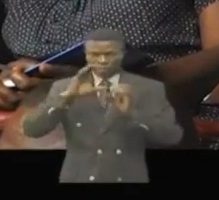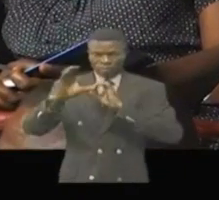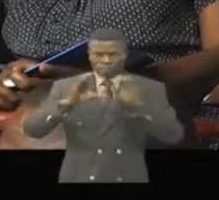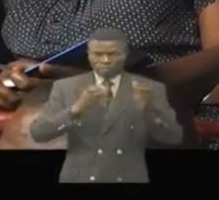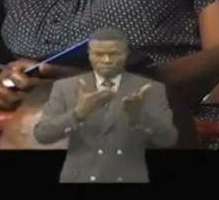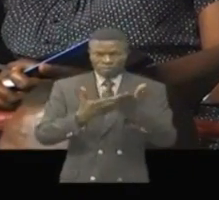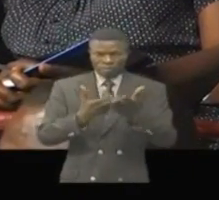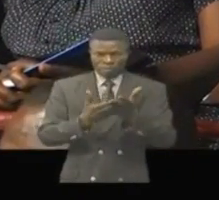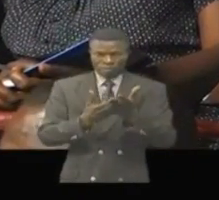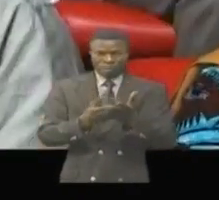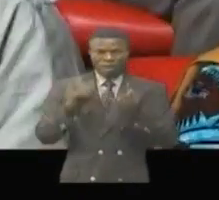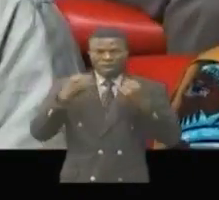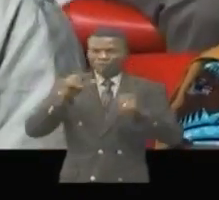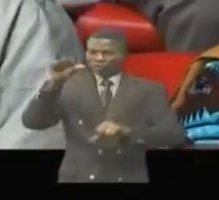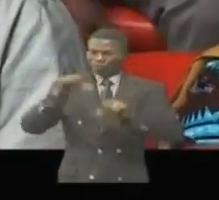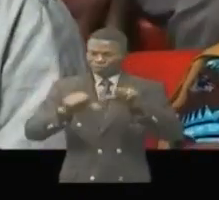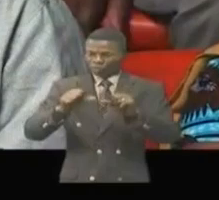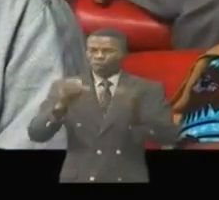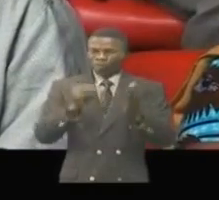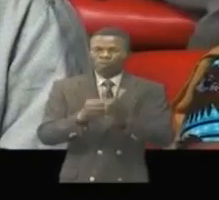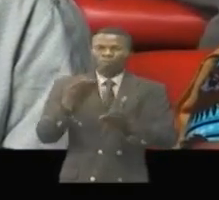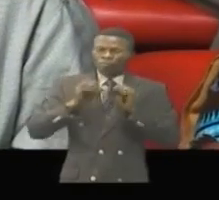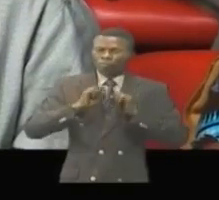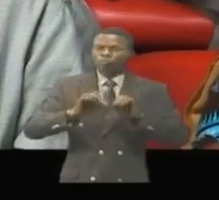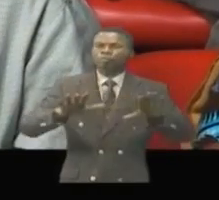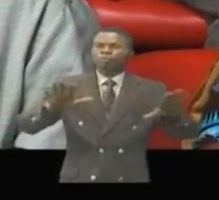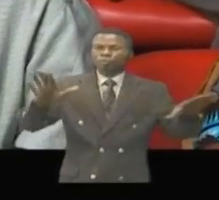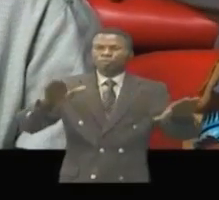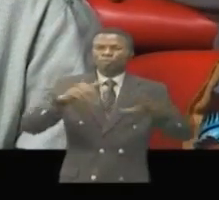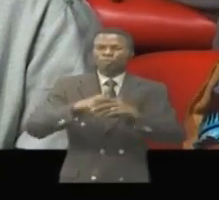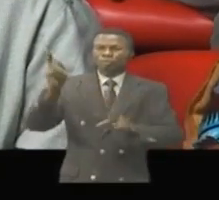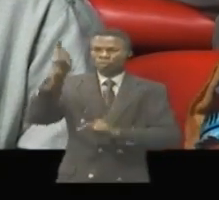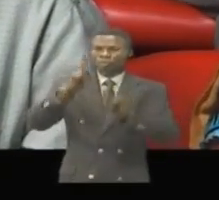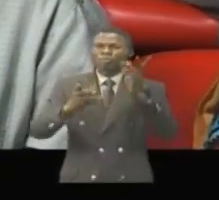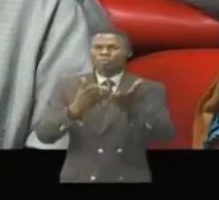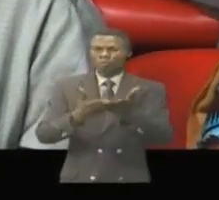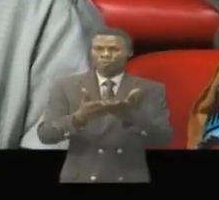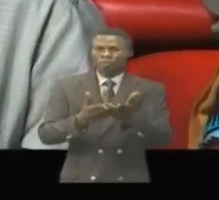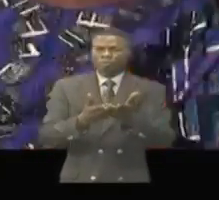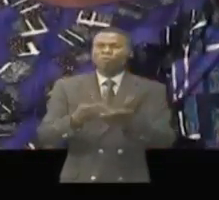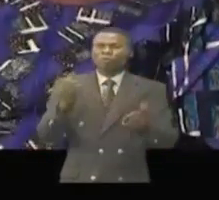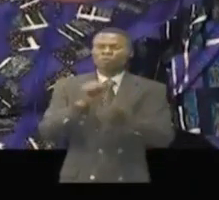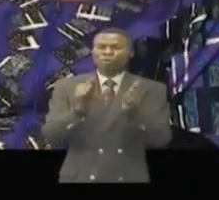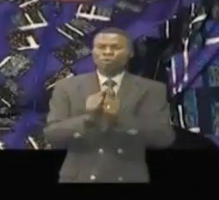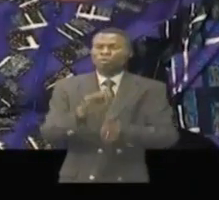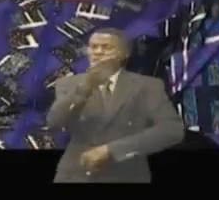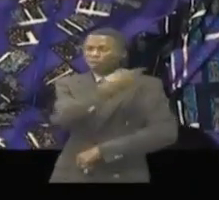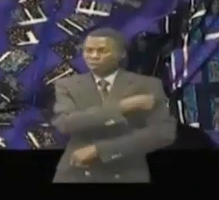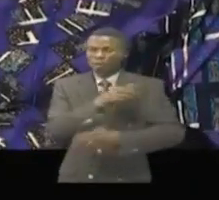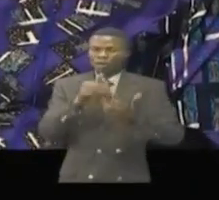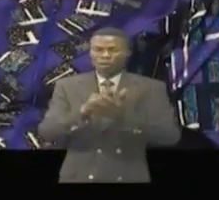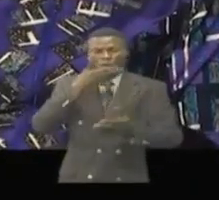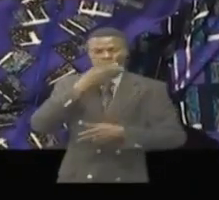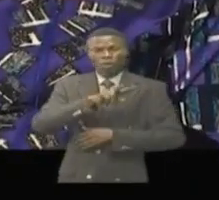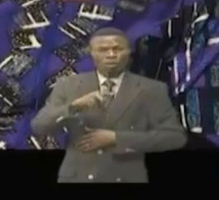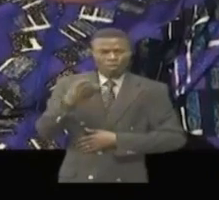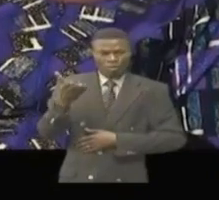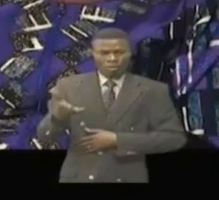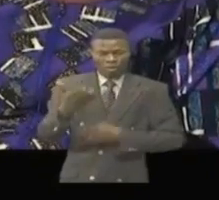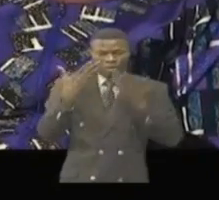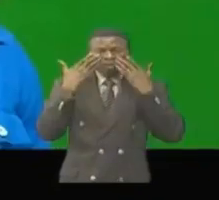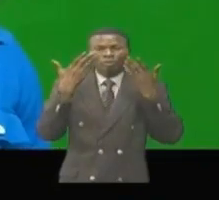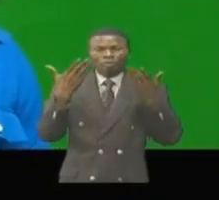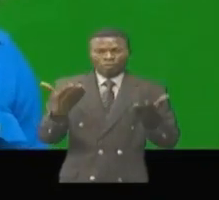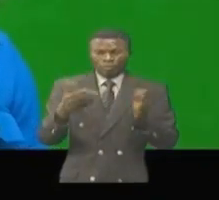des fausses informations sont propagées au sein de la population à propos du vaccin contre le COVID-19. Voilà